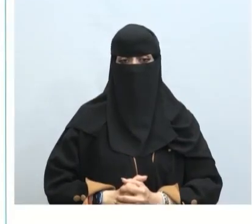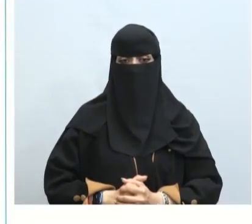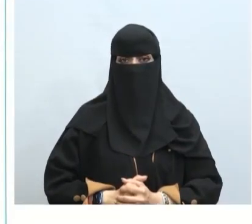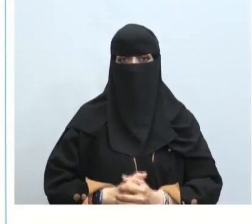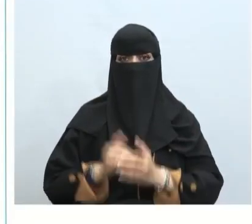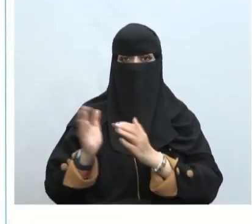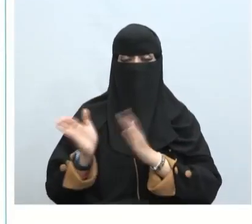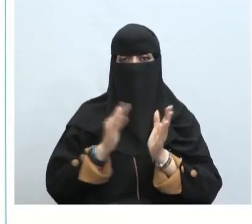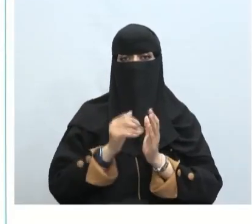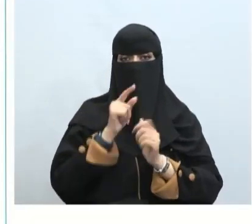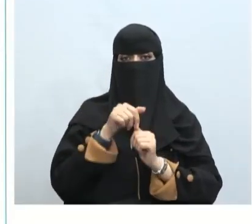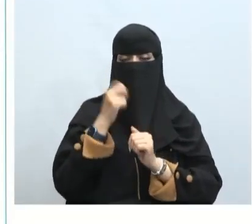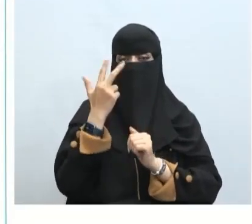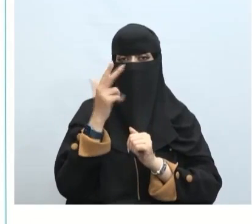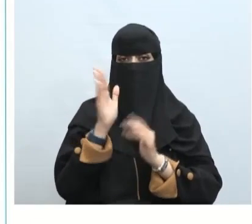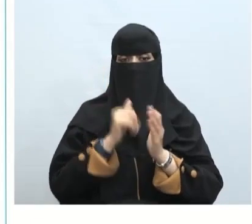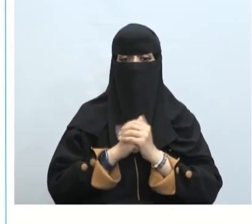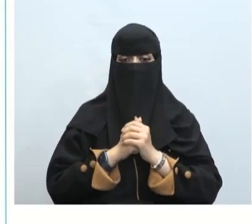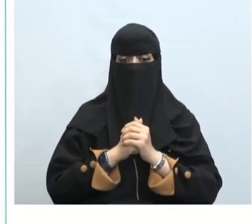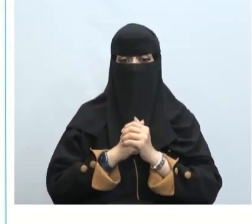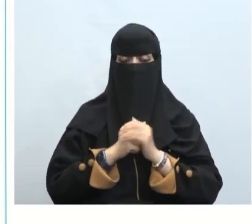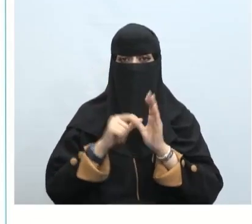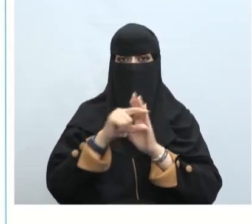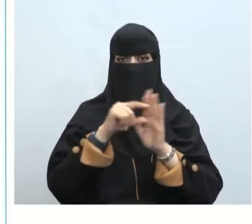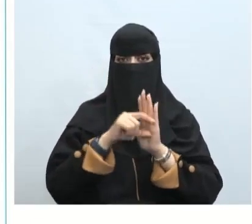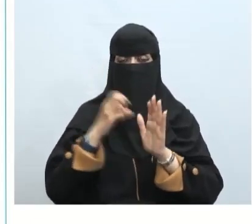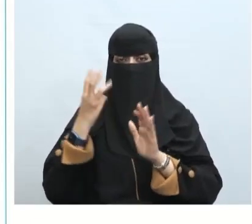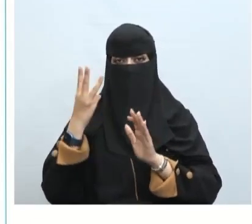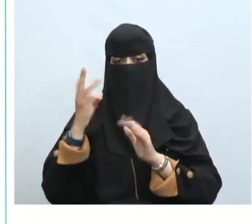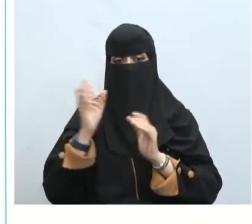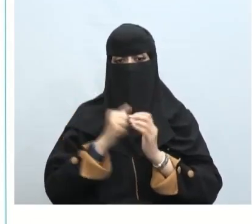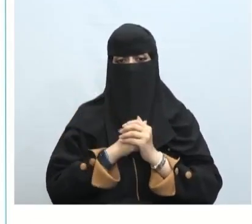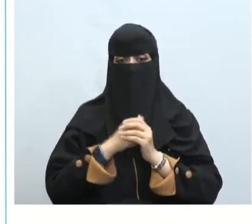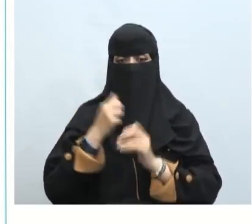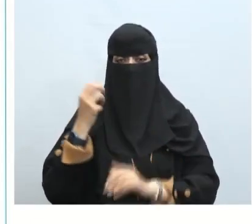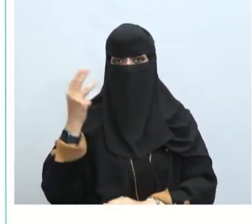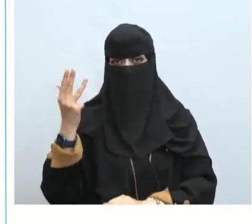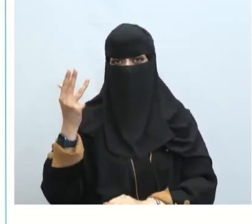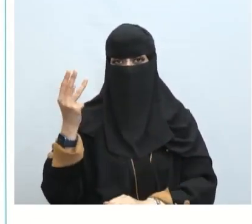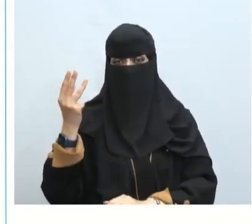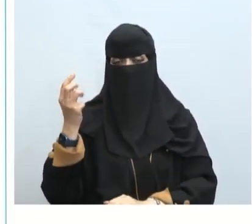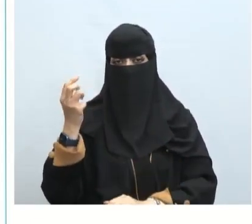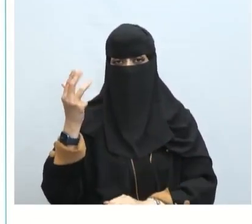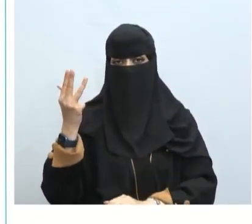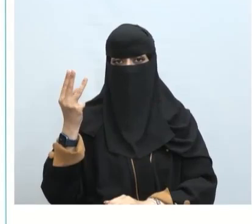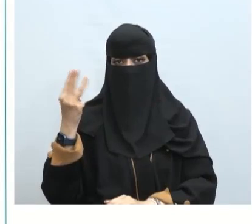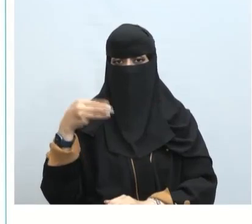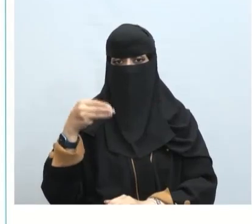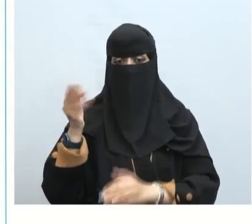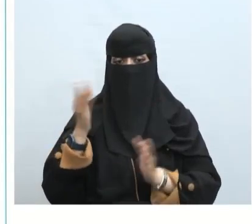هندخل في الوحده الثامنه اخذنا في الدرس التاسع والثلاثون مفهوم المسؤوليه